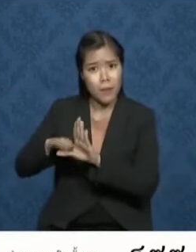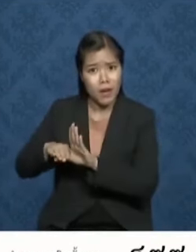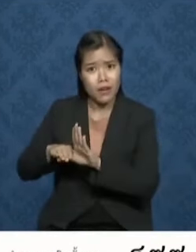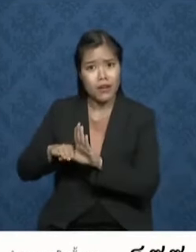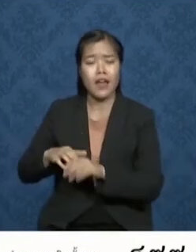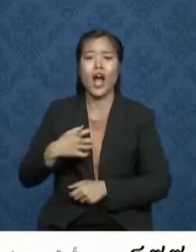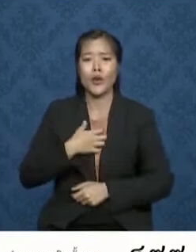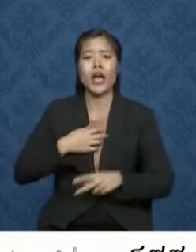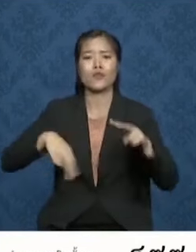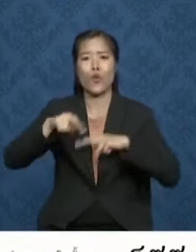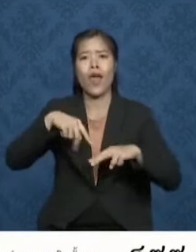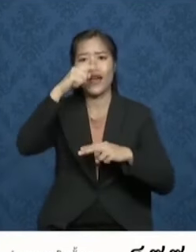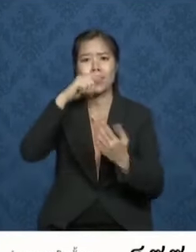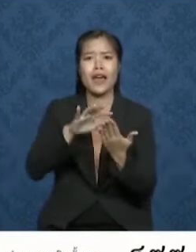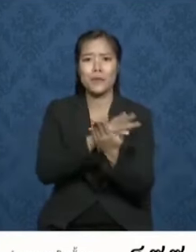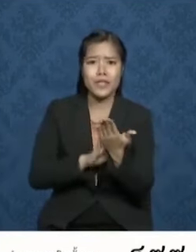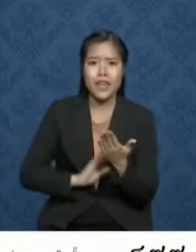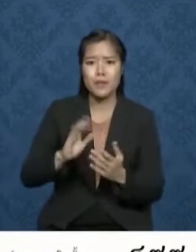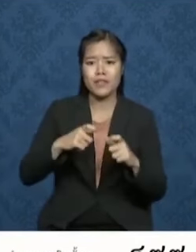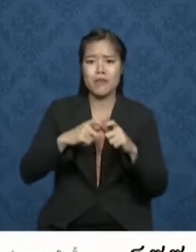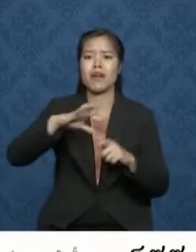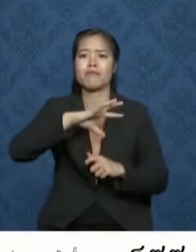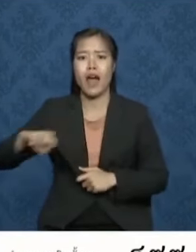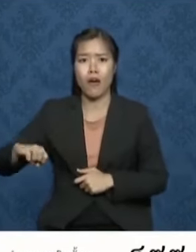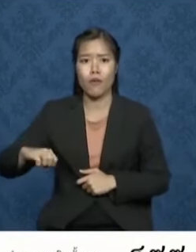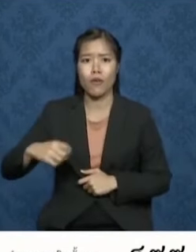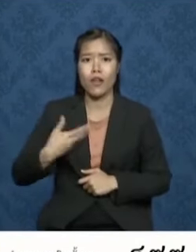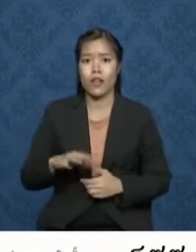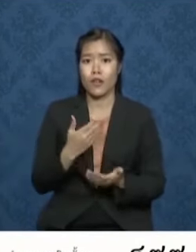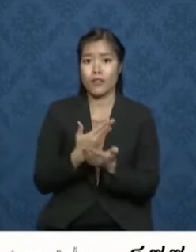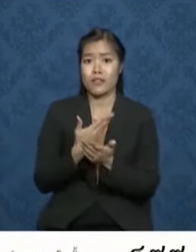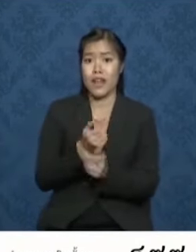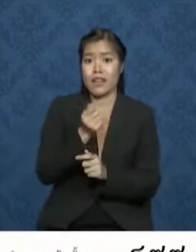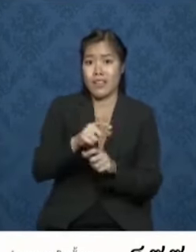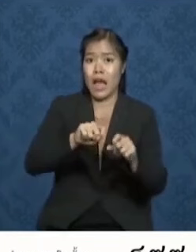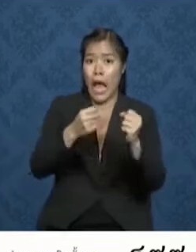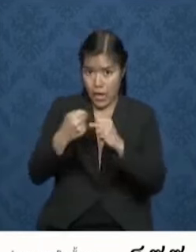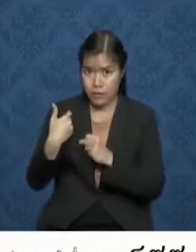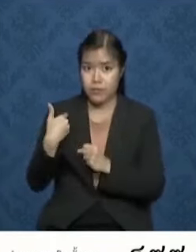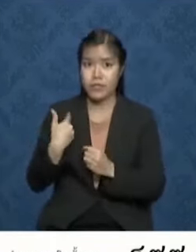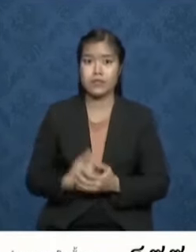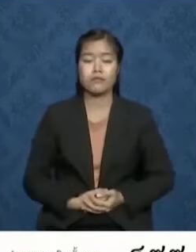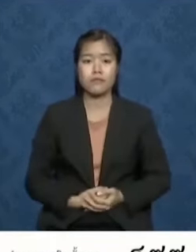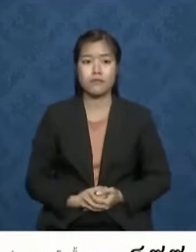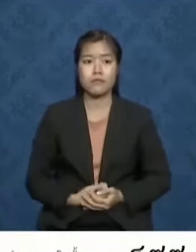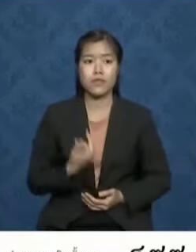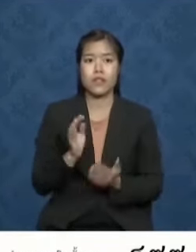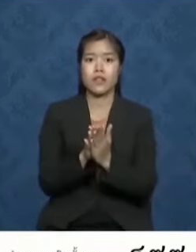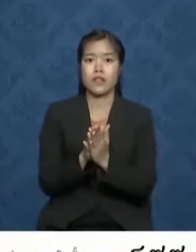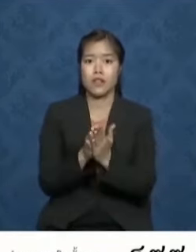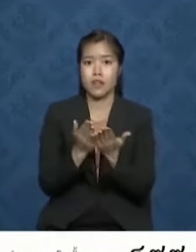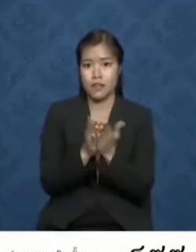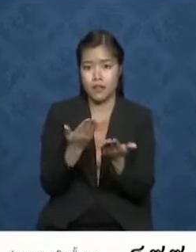ถูกยึดบัตร ATMครับถูกหักหัวคิวค่าเบี้ยเลี้ยงและข้อสังเกตอีกประการนึงครับในเล่มงบประมาณ